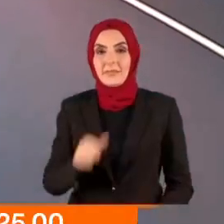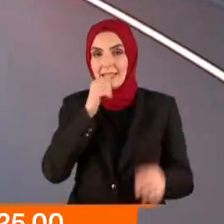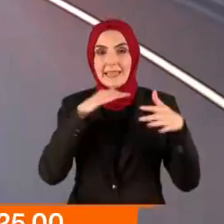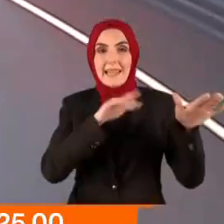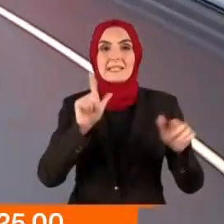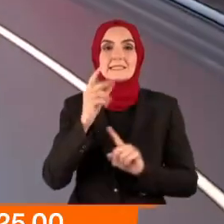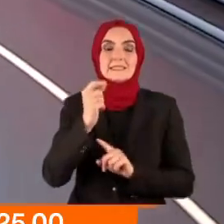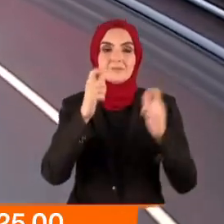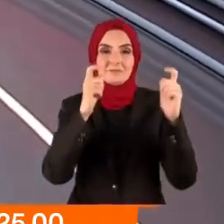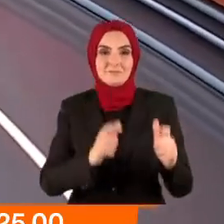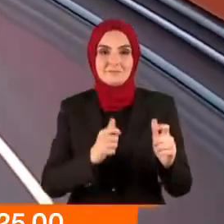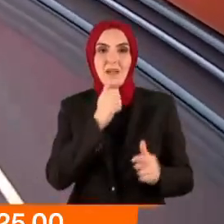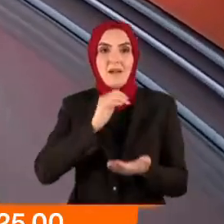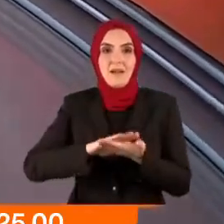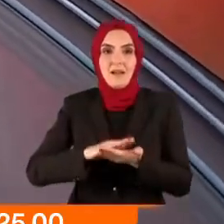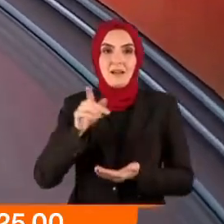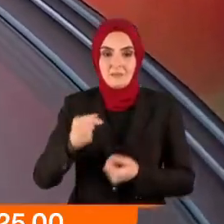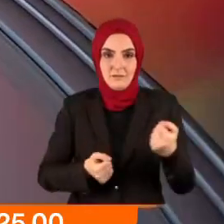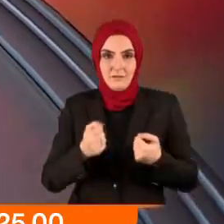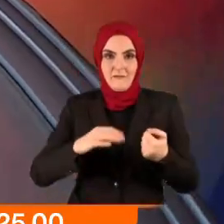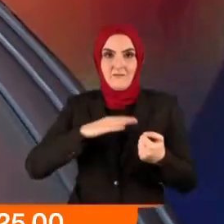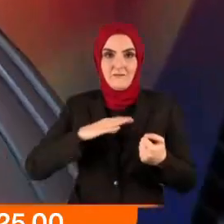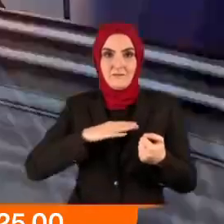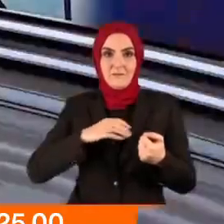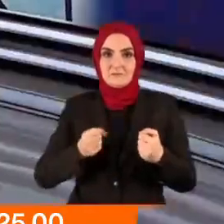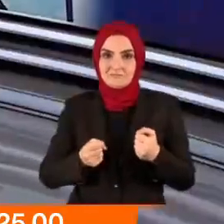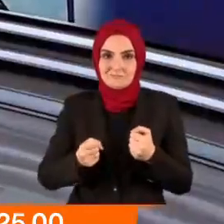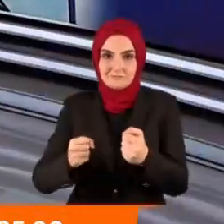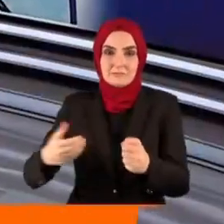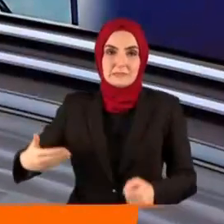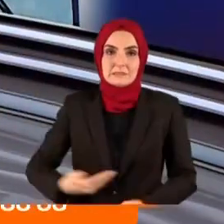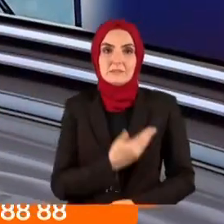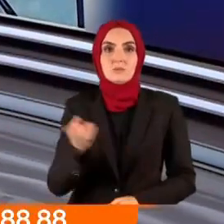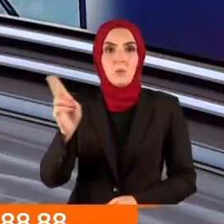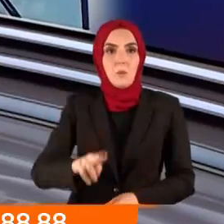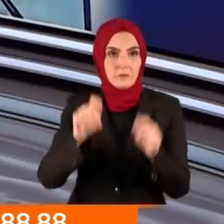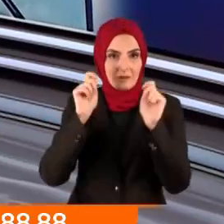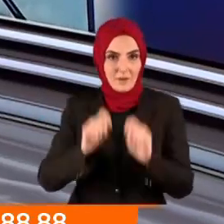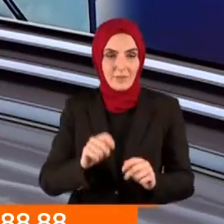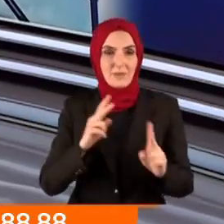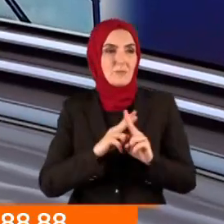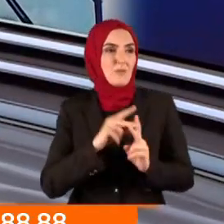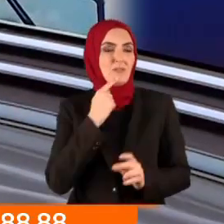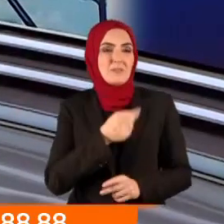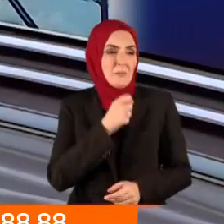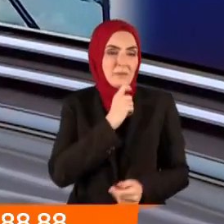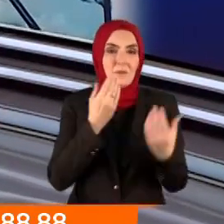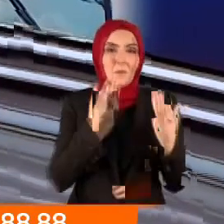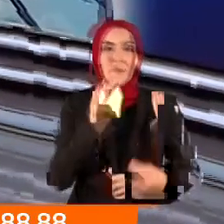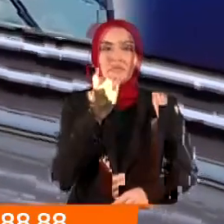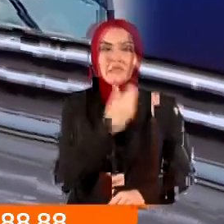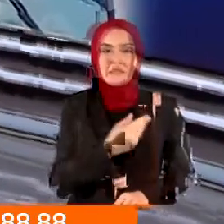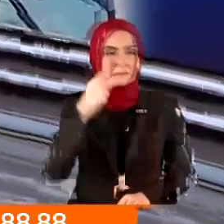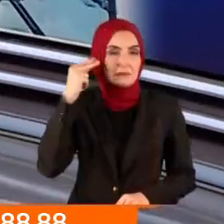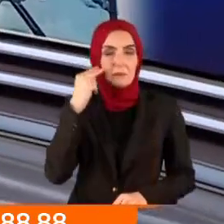Denizli'de erkek arkadaşını kullandığı araçla ezerek öldüren ve polise yanlışlıkla oldu diyerek başında timsah gözyaşları döken kadının kirli